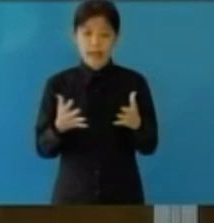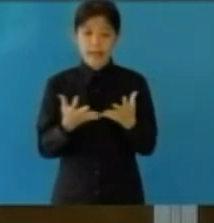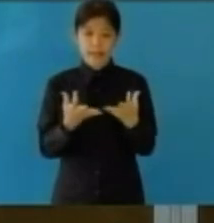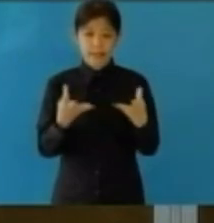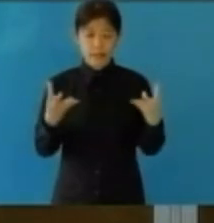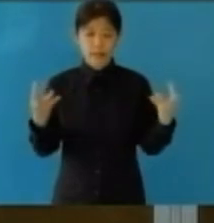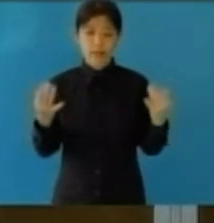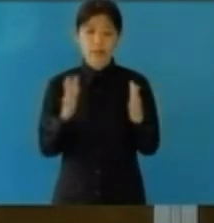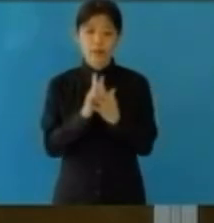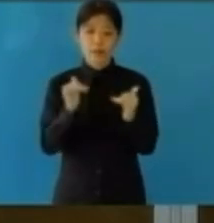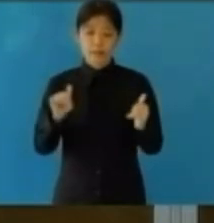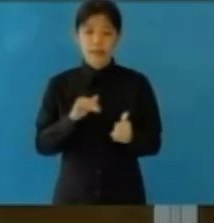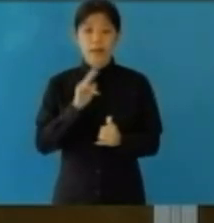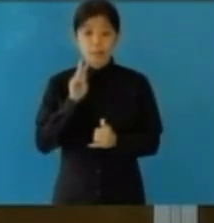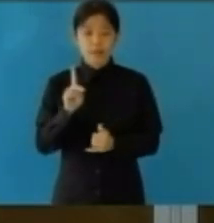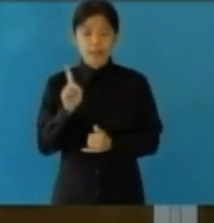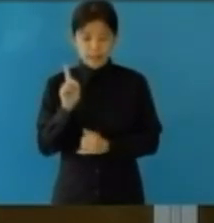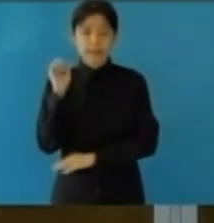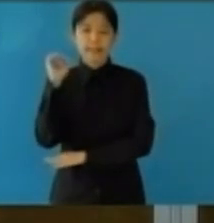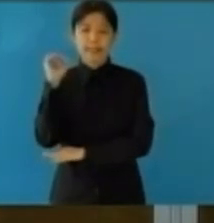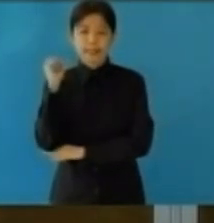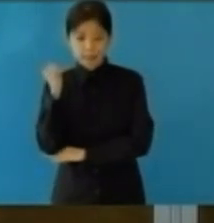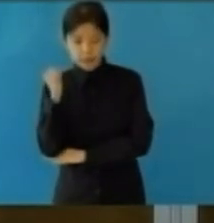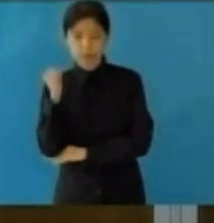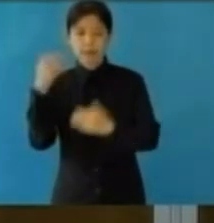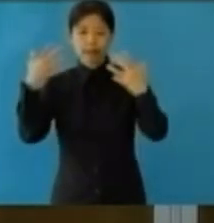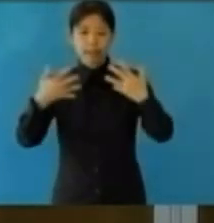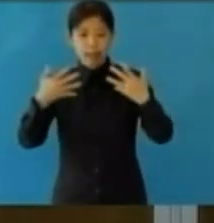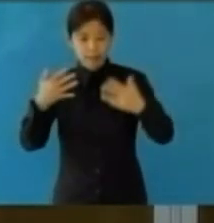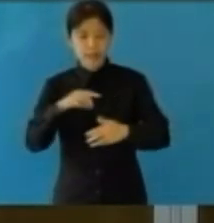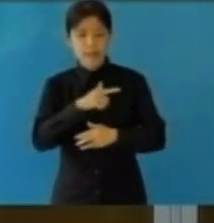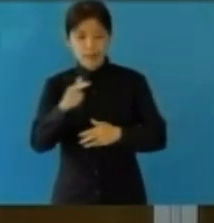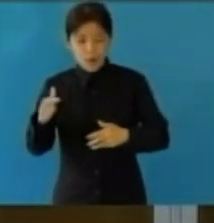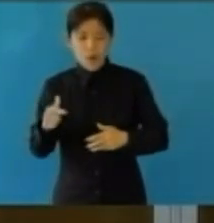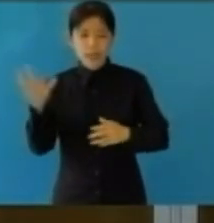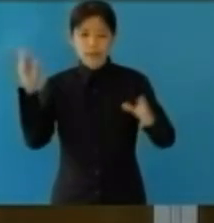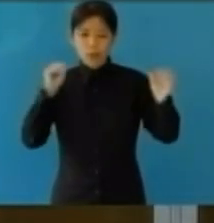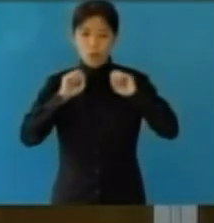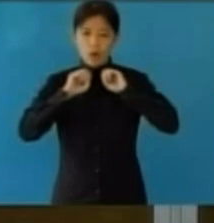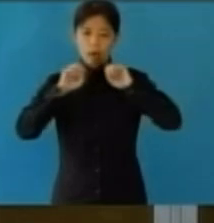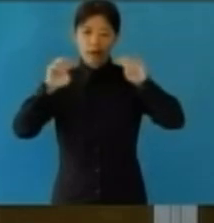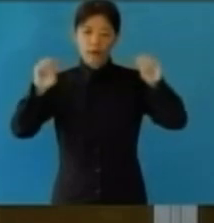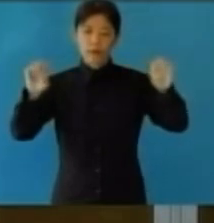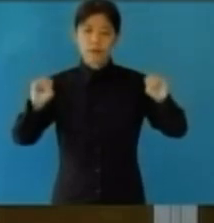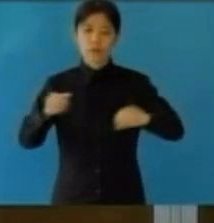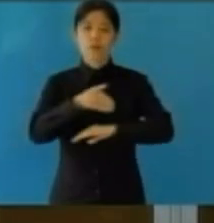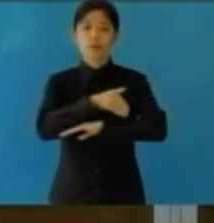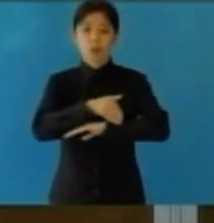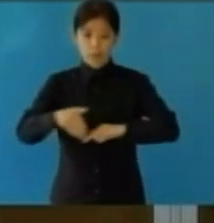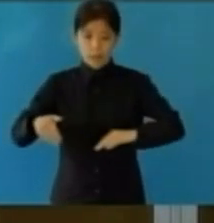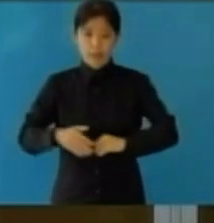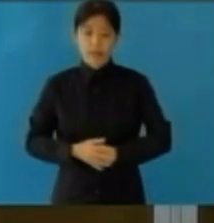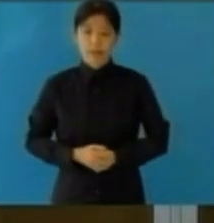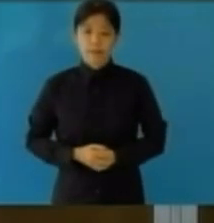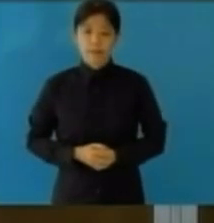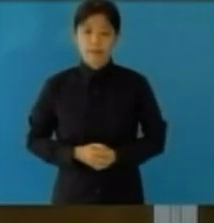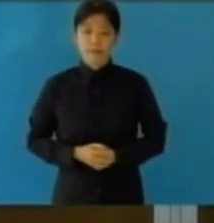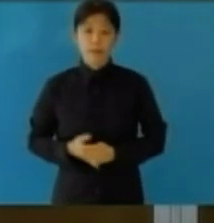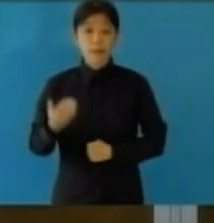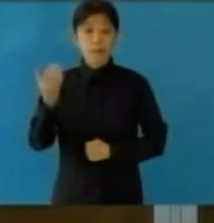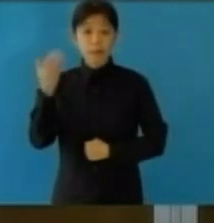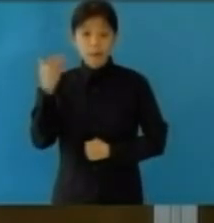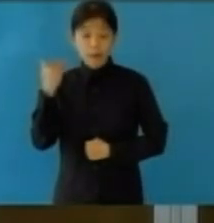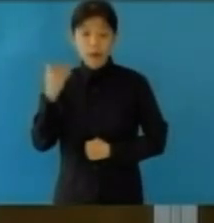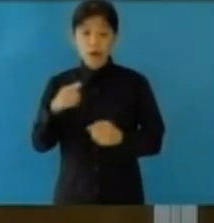にする新聞、テレビ等を通じて幅広く情報発信を行うこととしています。先日は